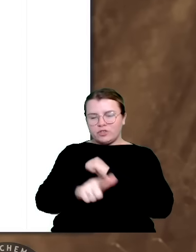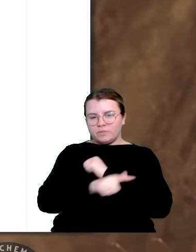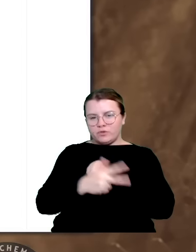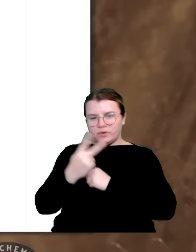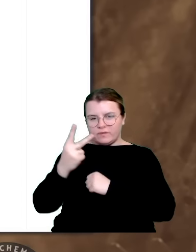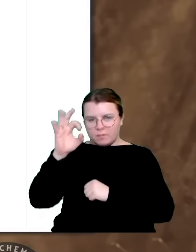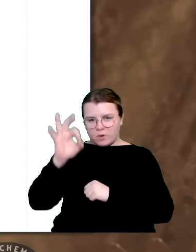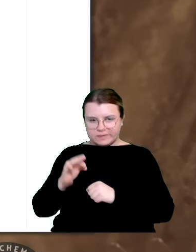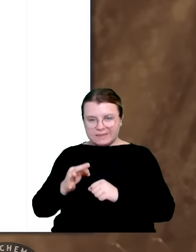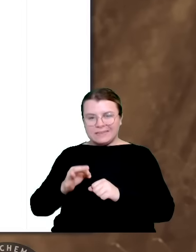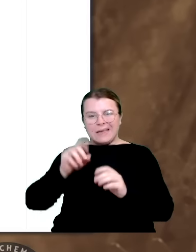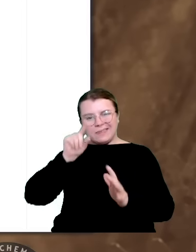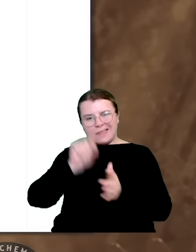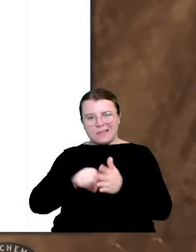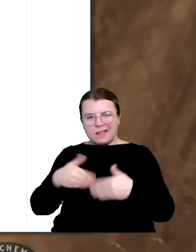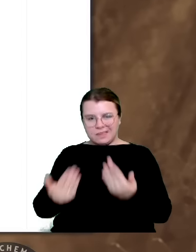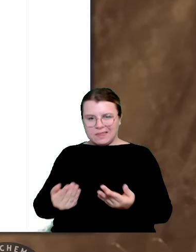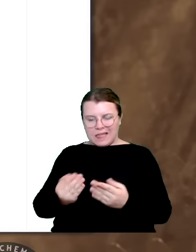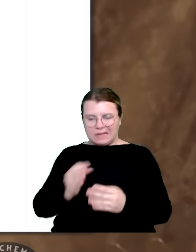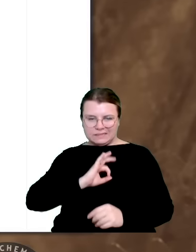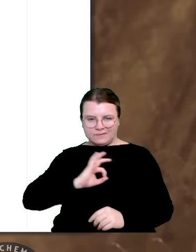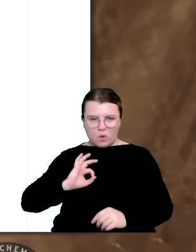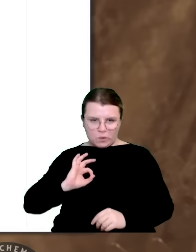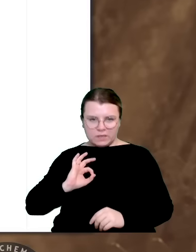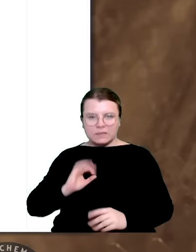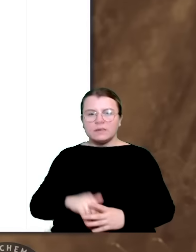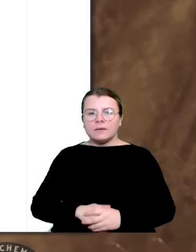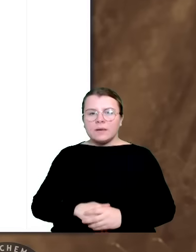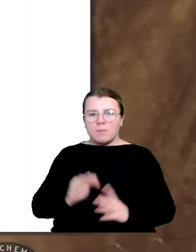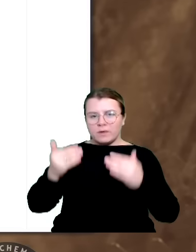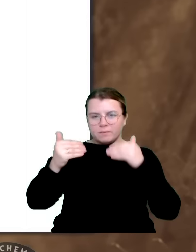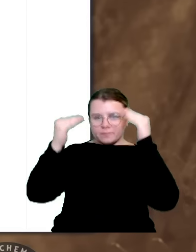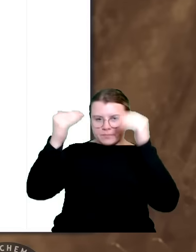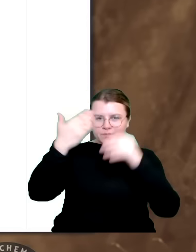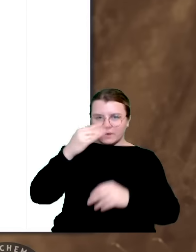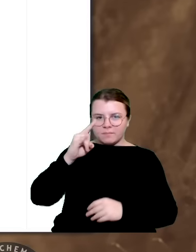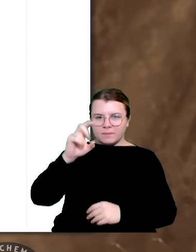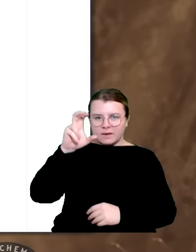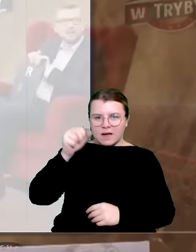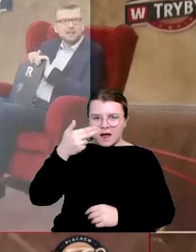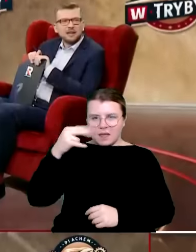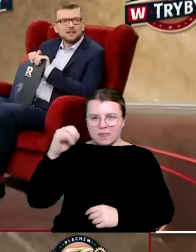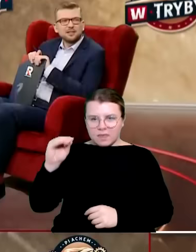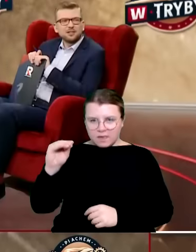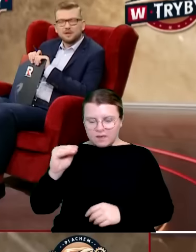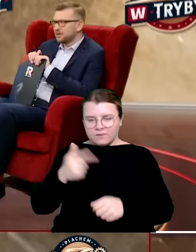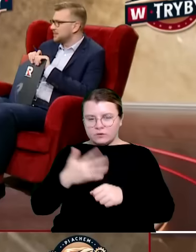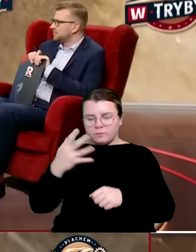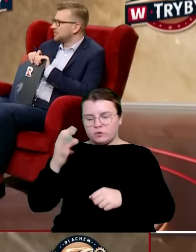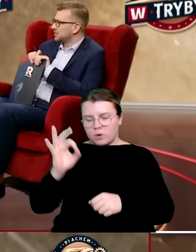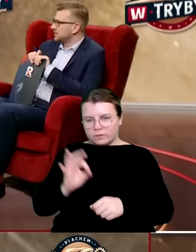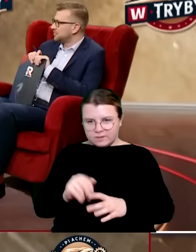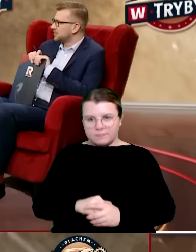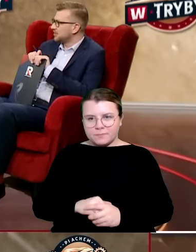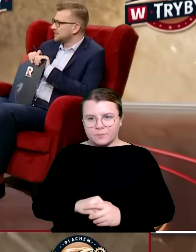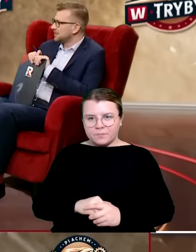jednak Myrchanie plus 26%. No więc Monika, opcja Moniki Borkowskiej chyba nie wygrała, a tylko